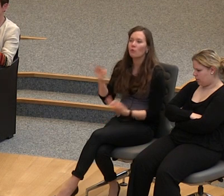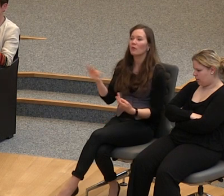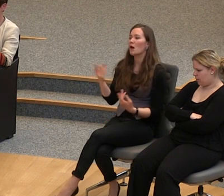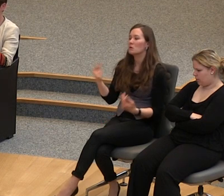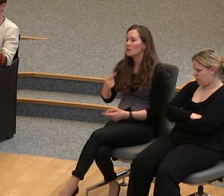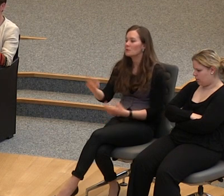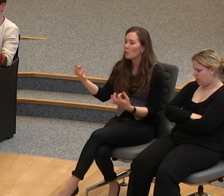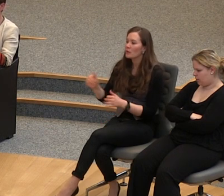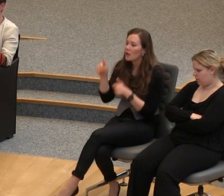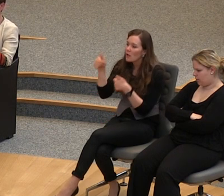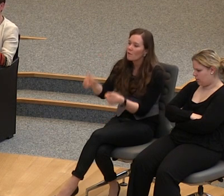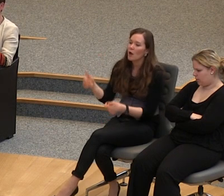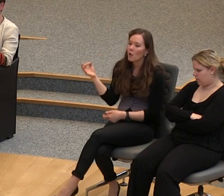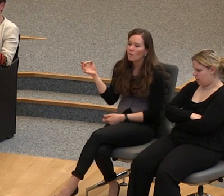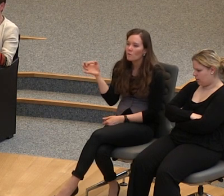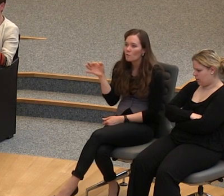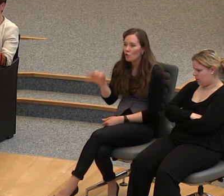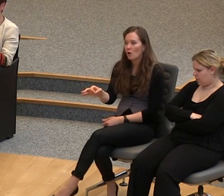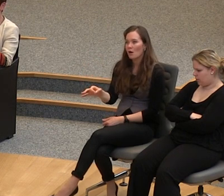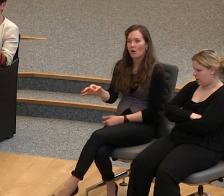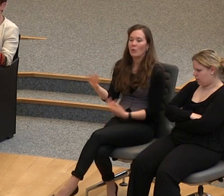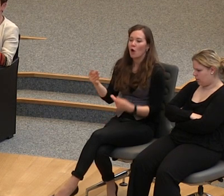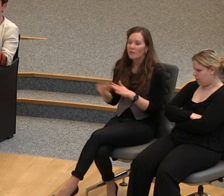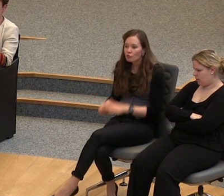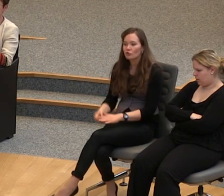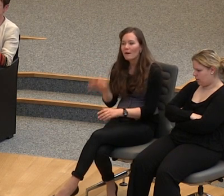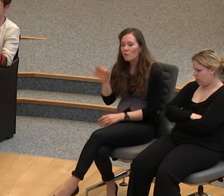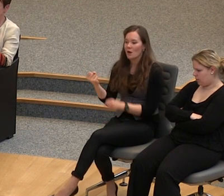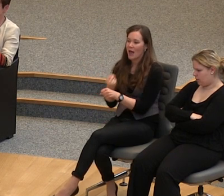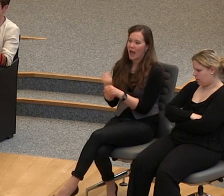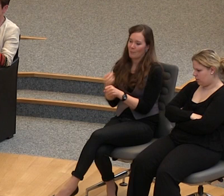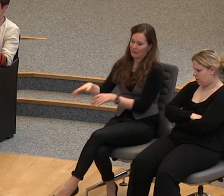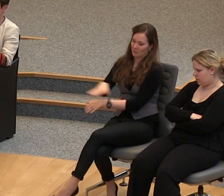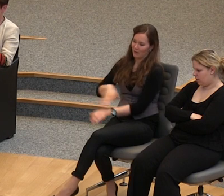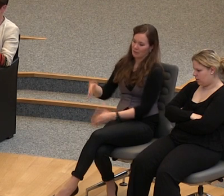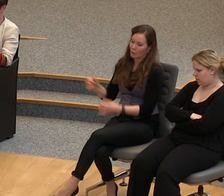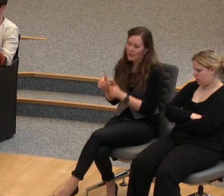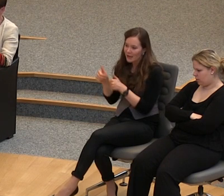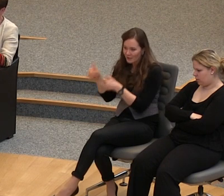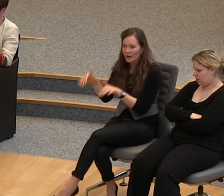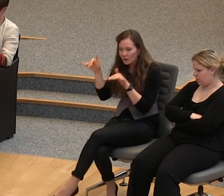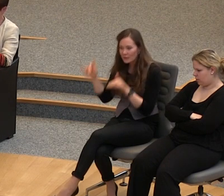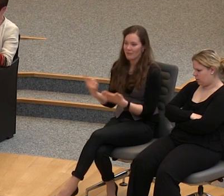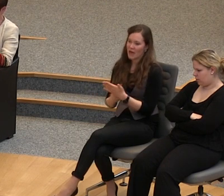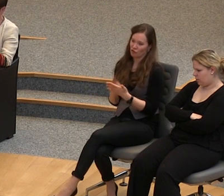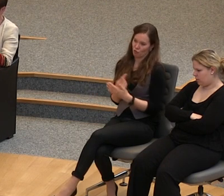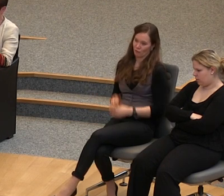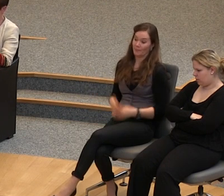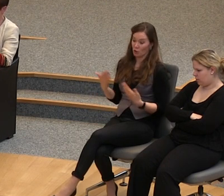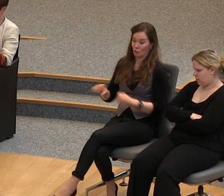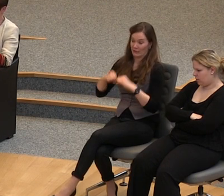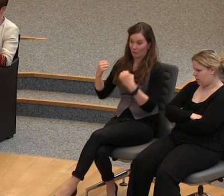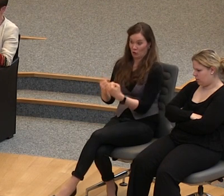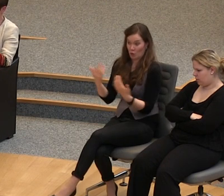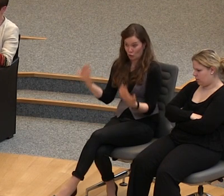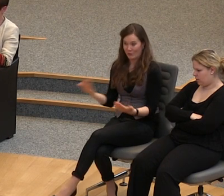Hilfe benötigen und Unterstützung im Arbeitsleben. Und angesichts dieser Situation sind